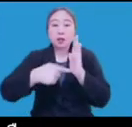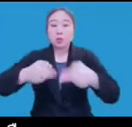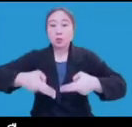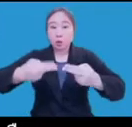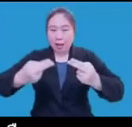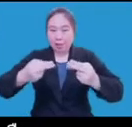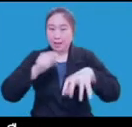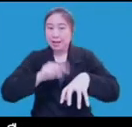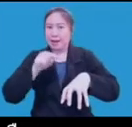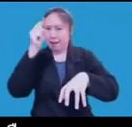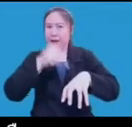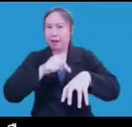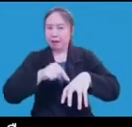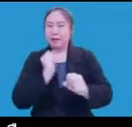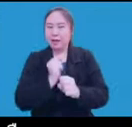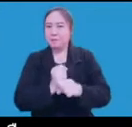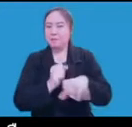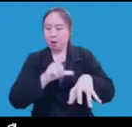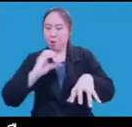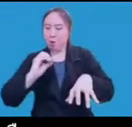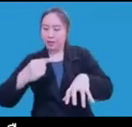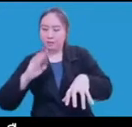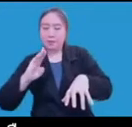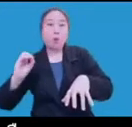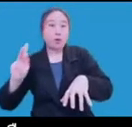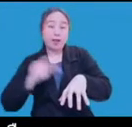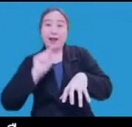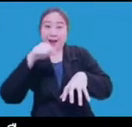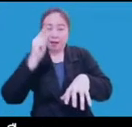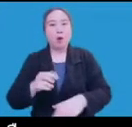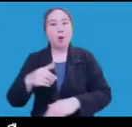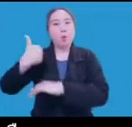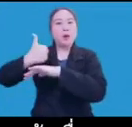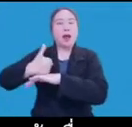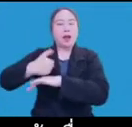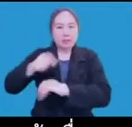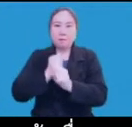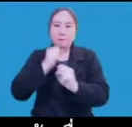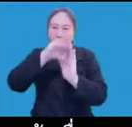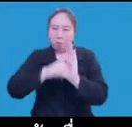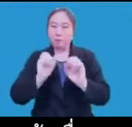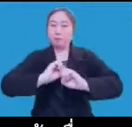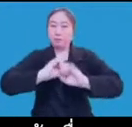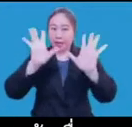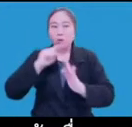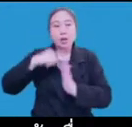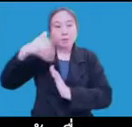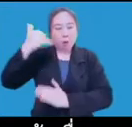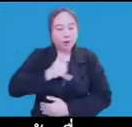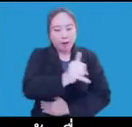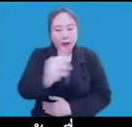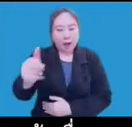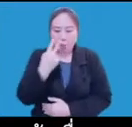ครามก็เป็นที่แรกที่นำร่องล็อกบุ๊กนะครับตรงนี้ท่านผู้ว่าเนี่ยทำระบบไว้ชัดเจนนะครับคือต้องเริ่มจากลงพื้นที่นะครับ